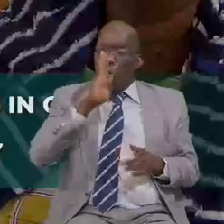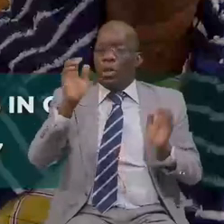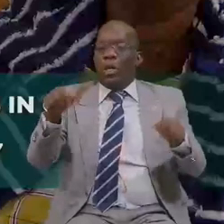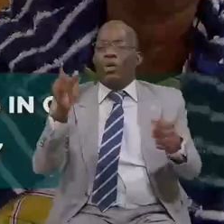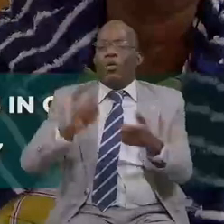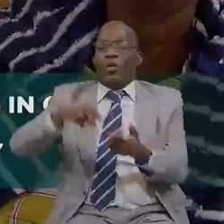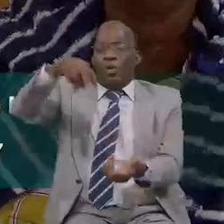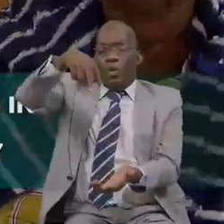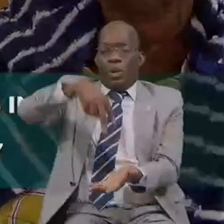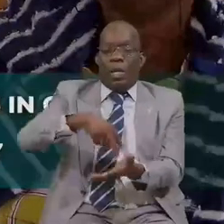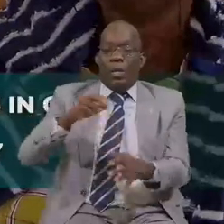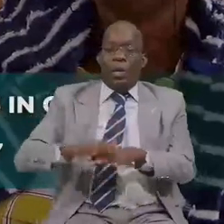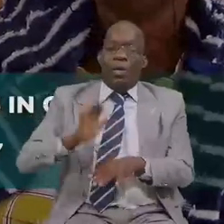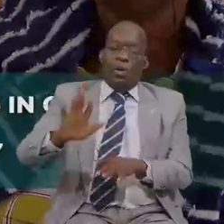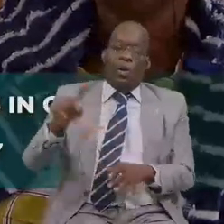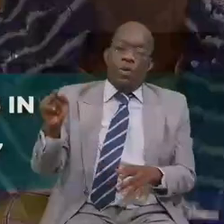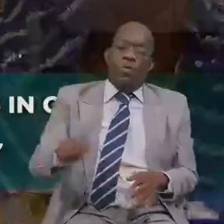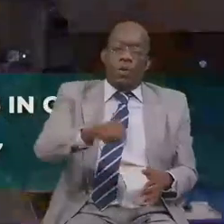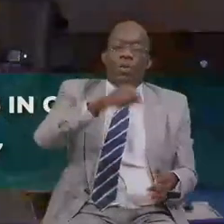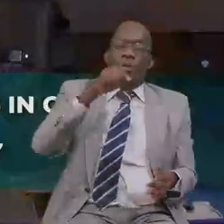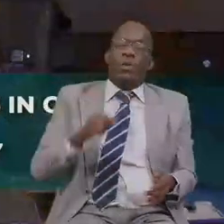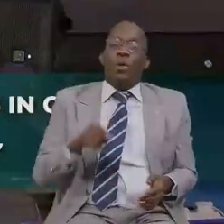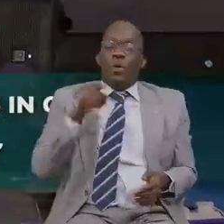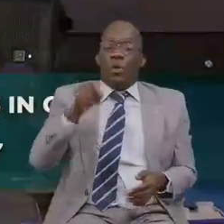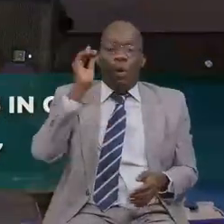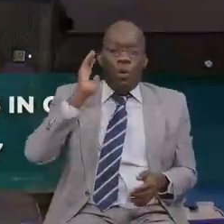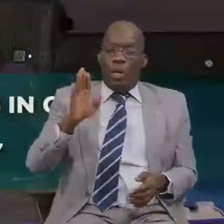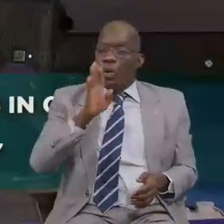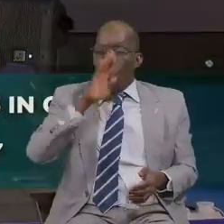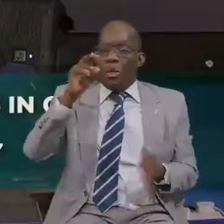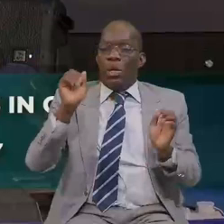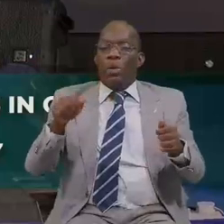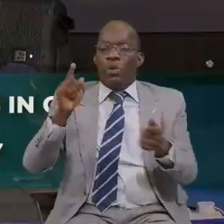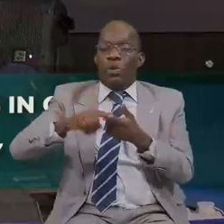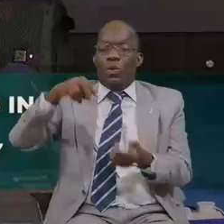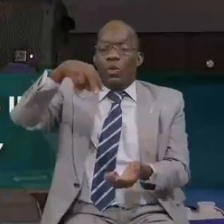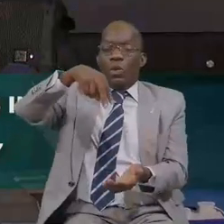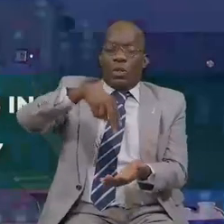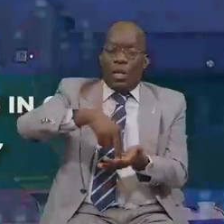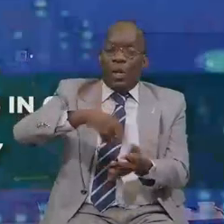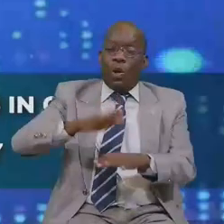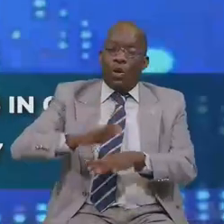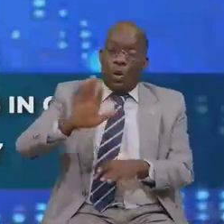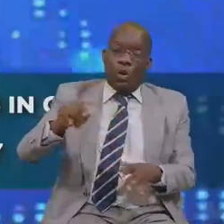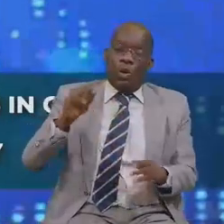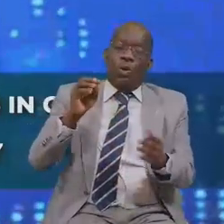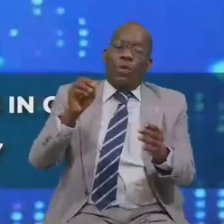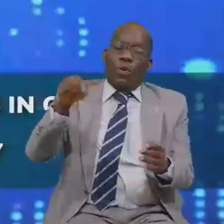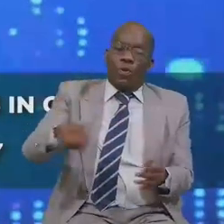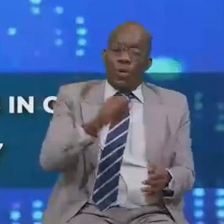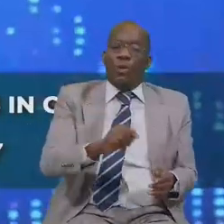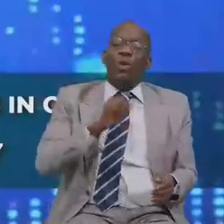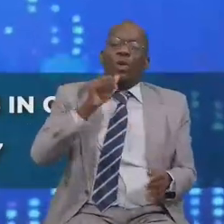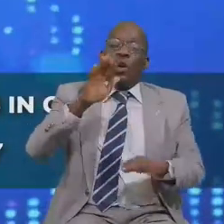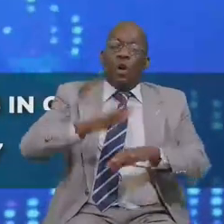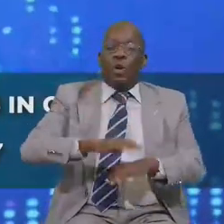propres pieds. Il ne va pas te lever et tenir sur les pieds d'autres personnes. Il y a des gens qui ne peuvent pas